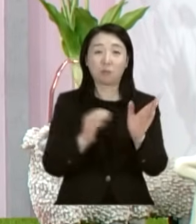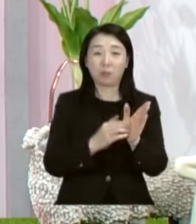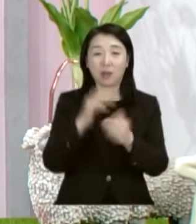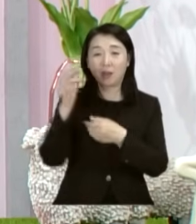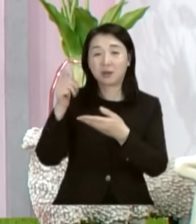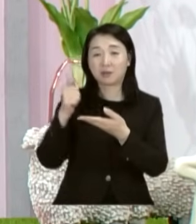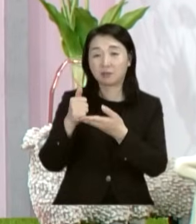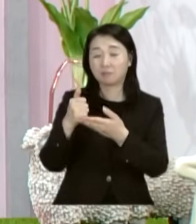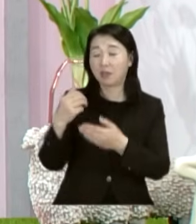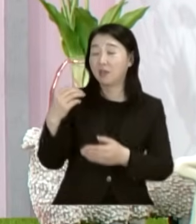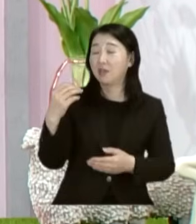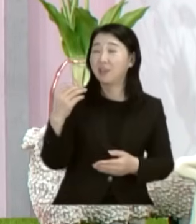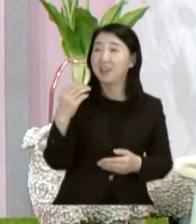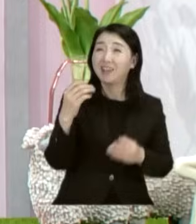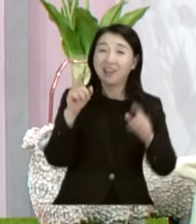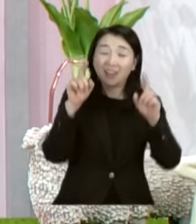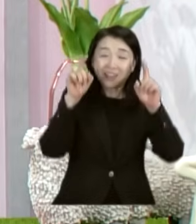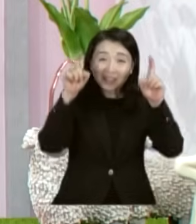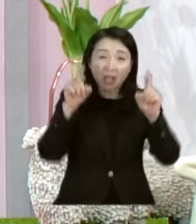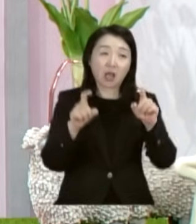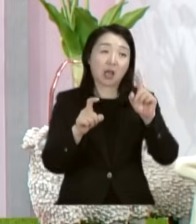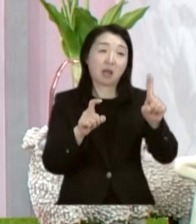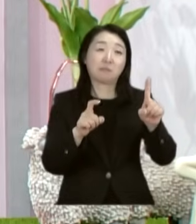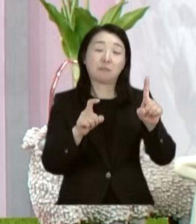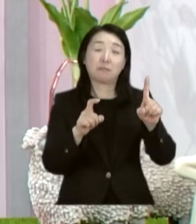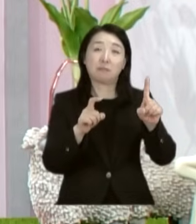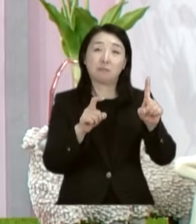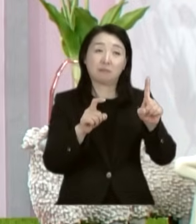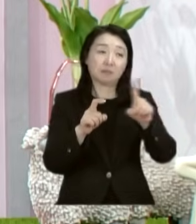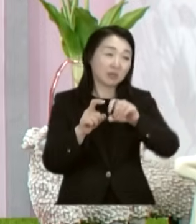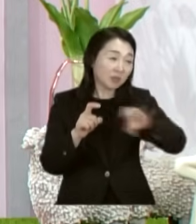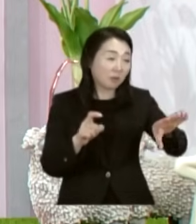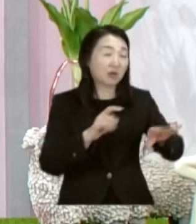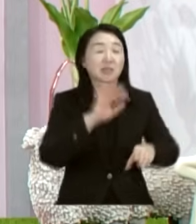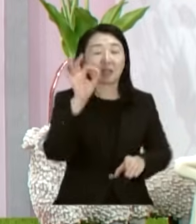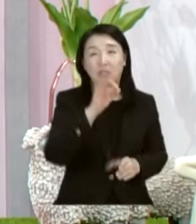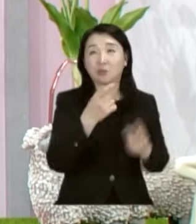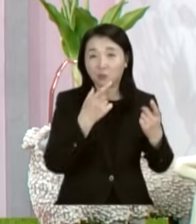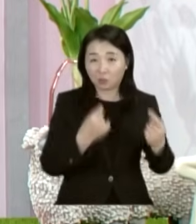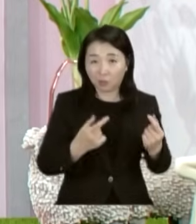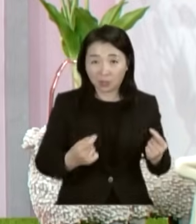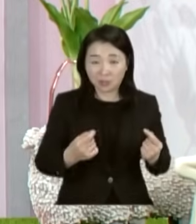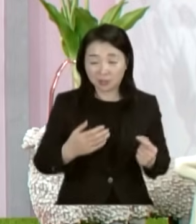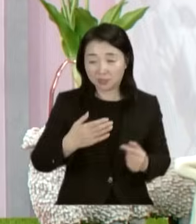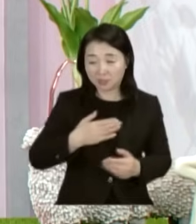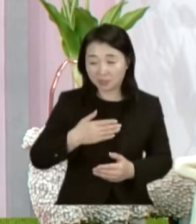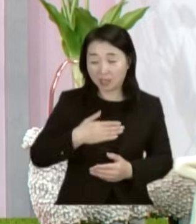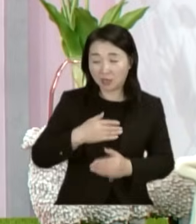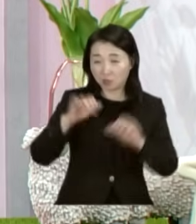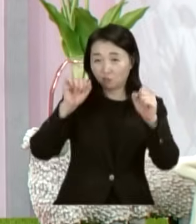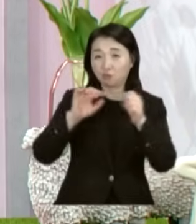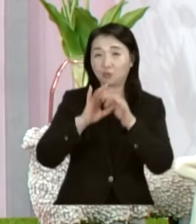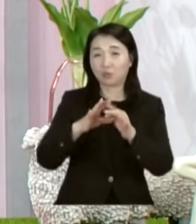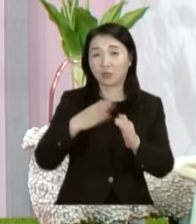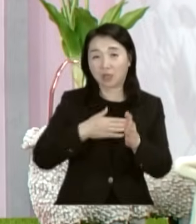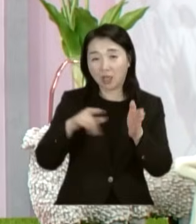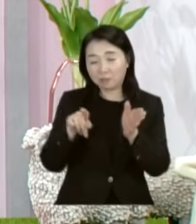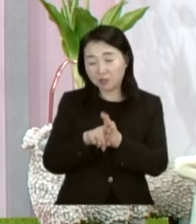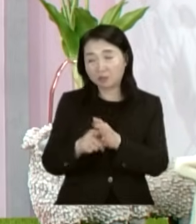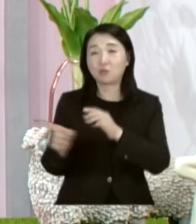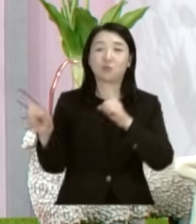어 한 마리의 양을 찾는게 그 비유하셨다 아요요 저를 그렇게 주지 수를 통해서 저의